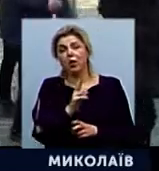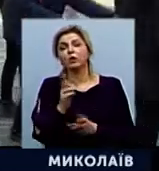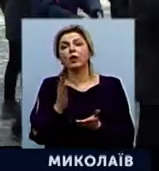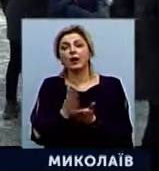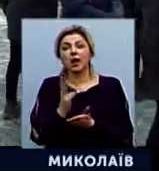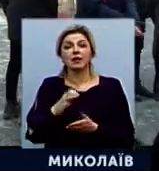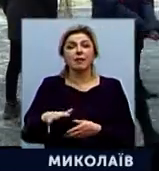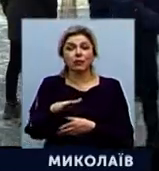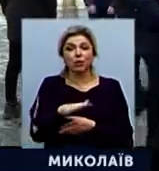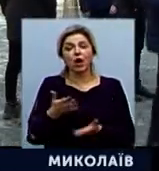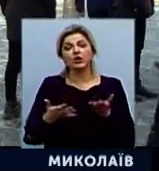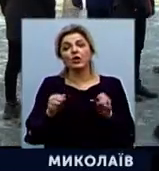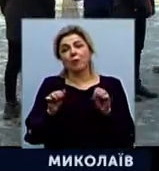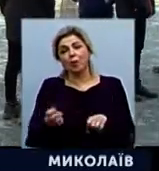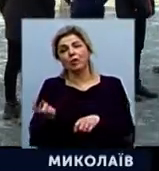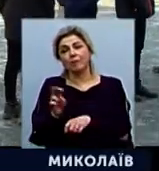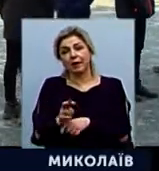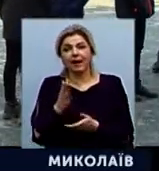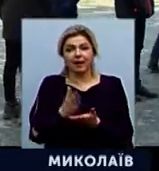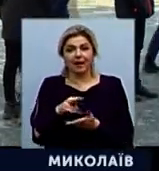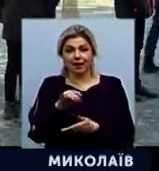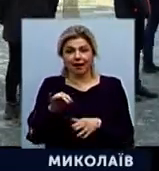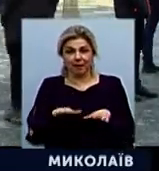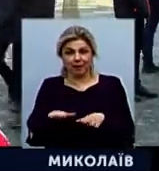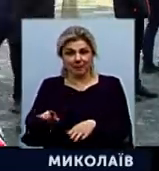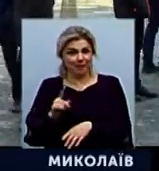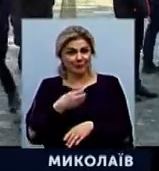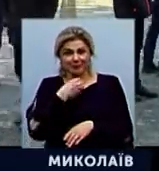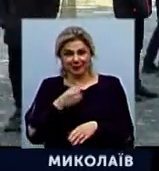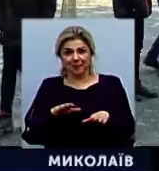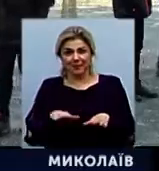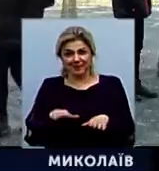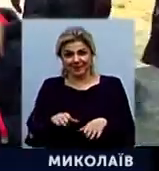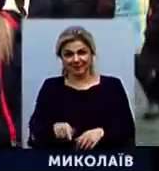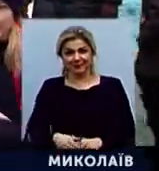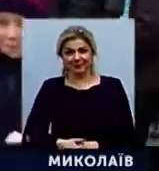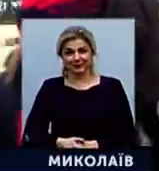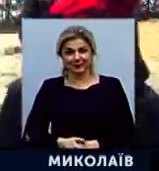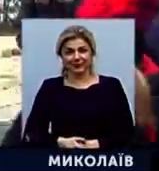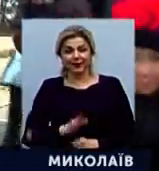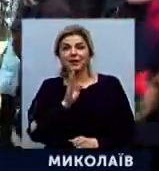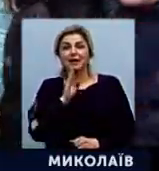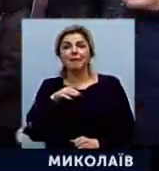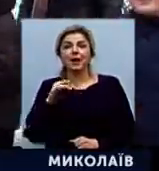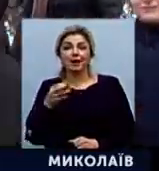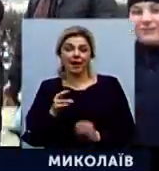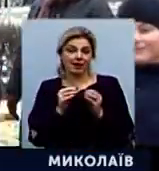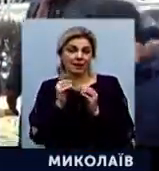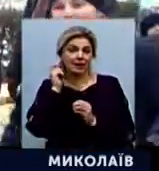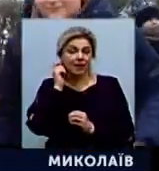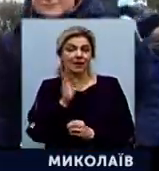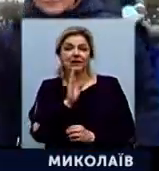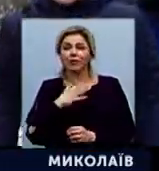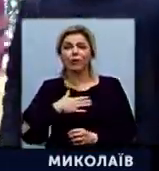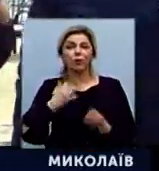площадці, чи можна прийти, чи є місця, як то кажуть, бо вона може бути дуже популярною. Марії Крамаренко 10 років. Школярка